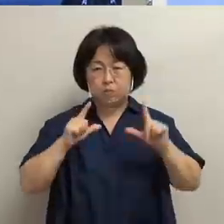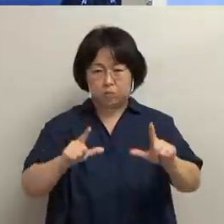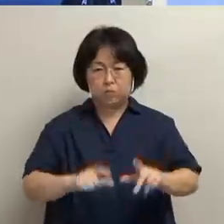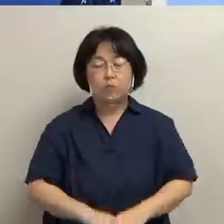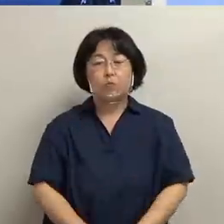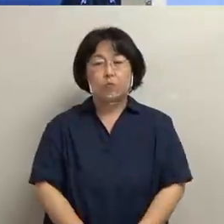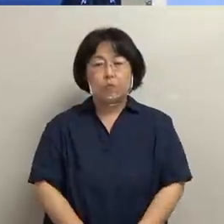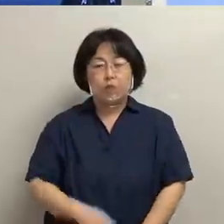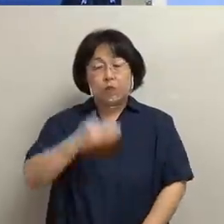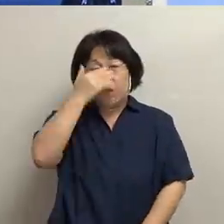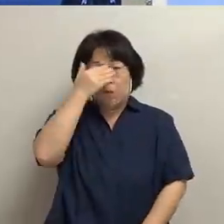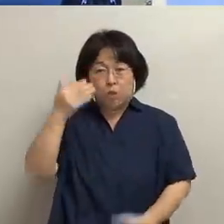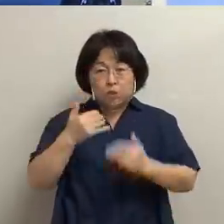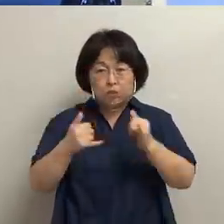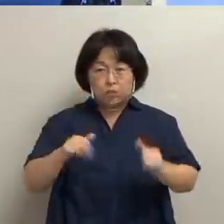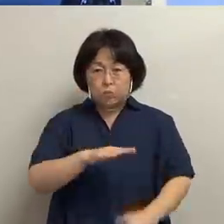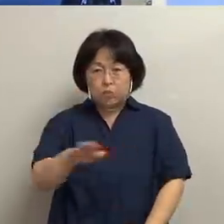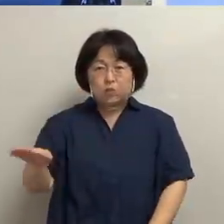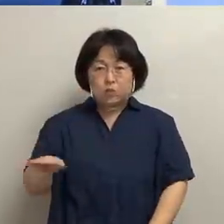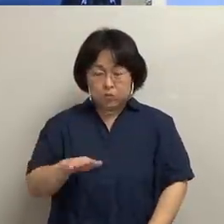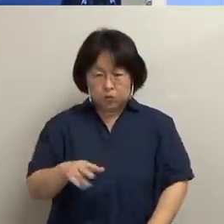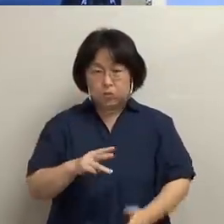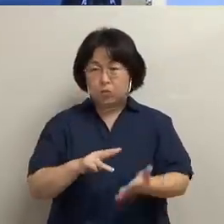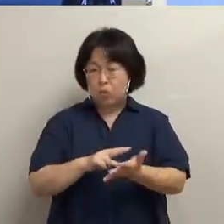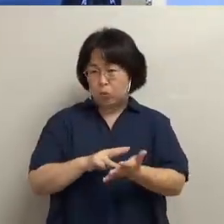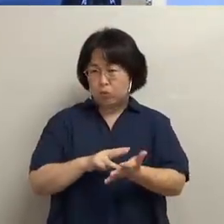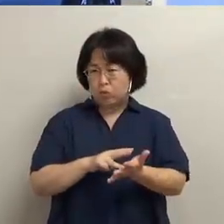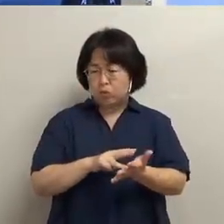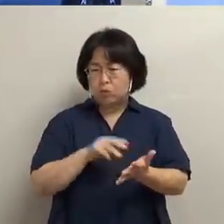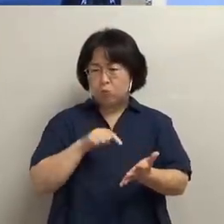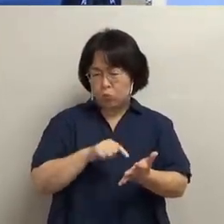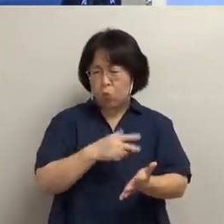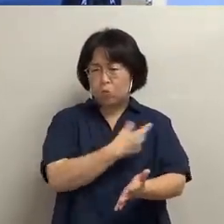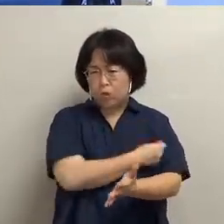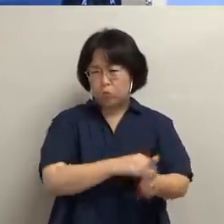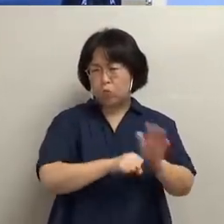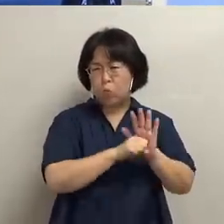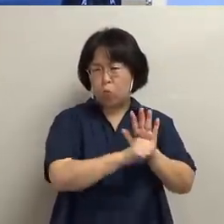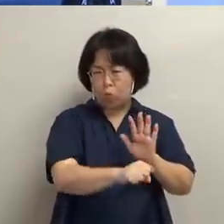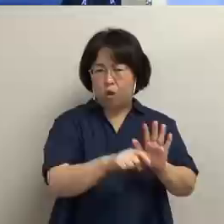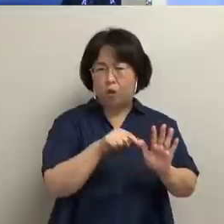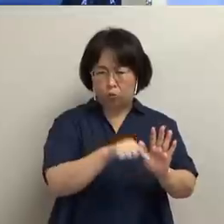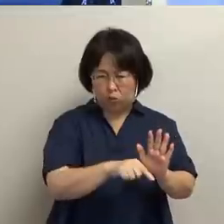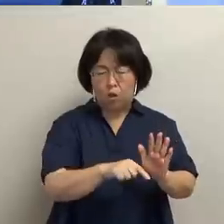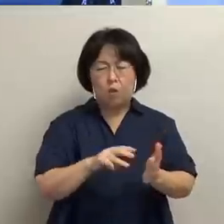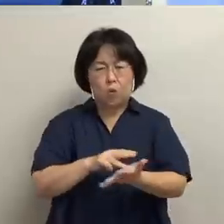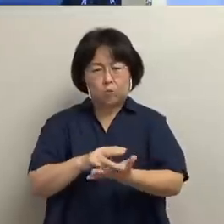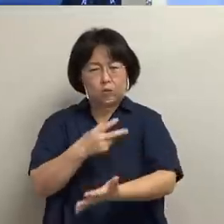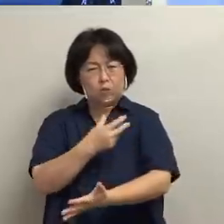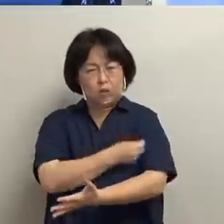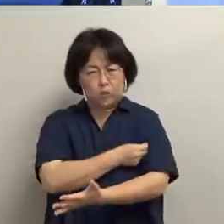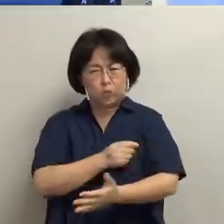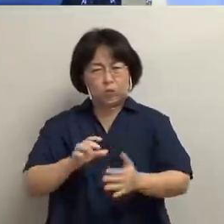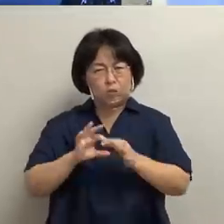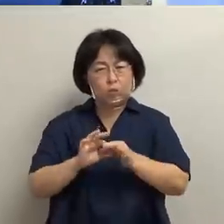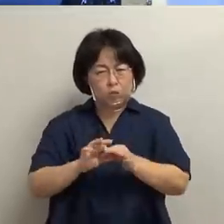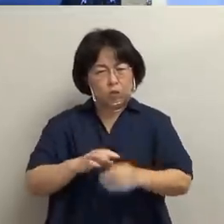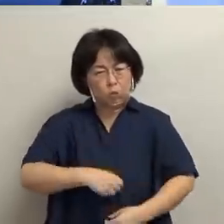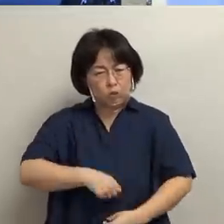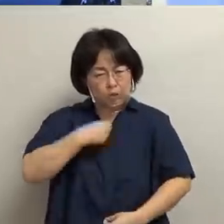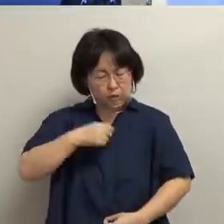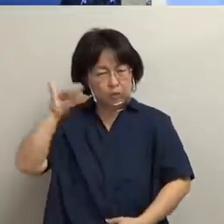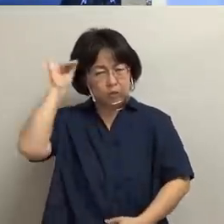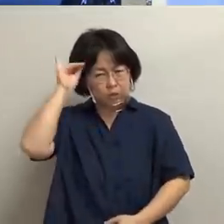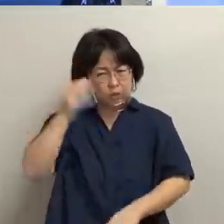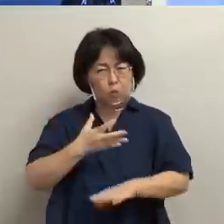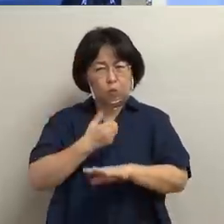方々にワクチンの放火とかええまあまずはでワクチン接種についての正しい知識を持っ